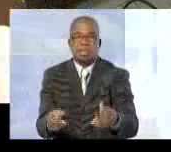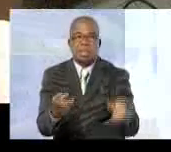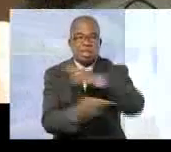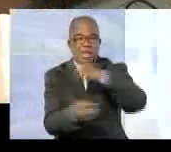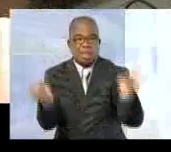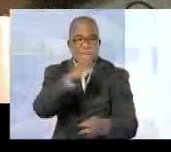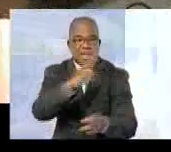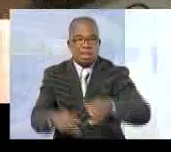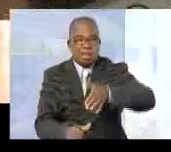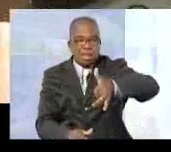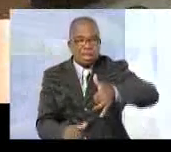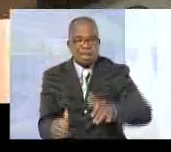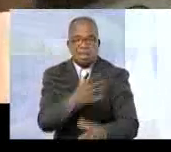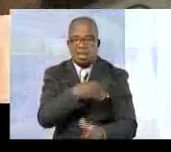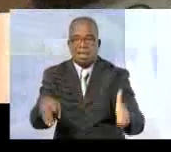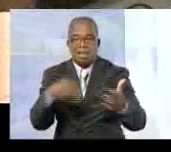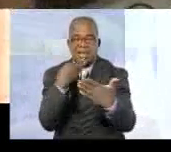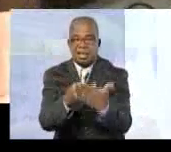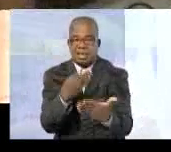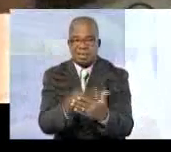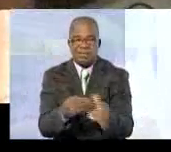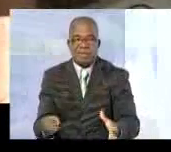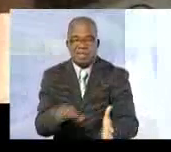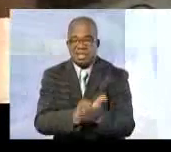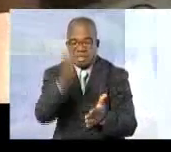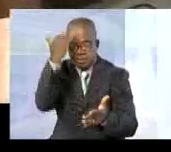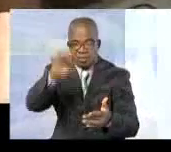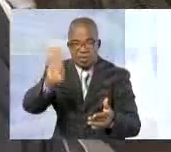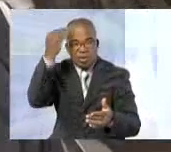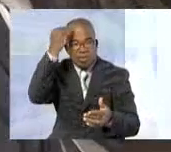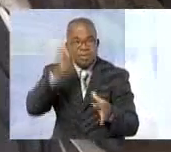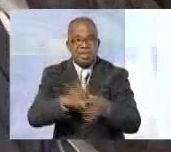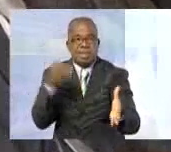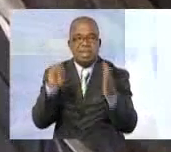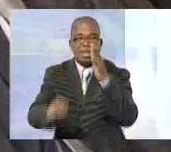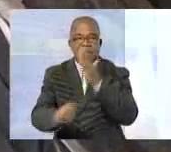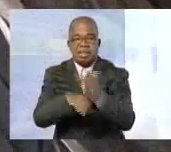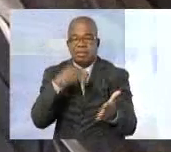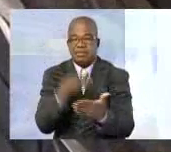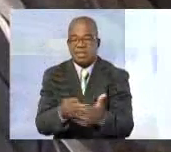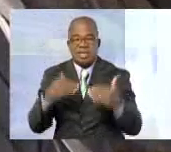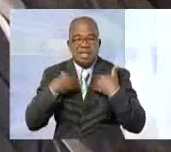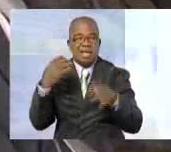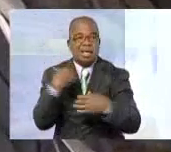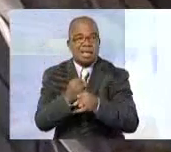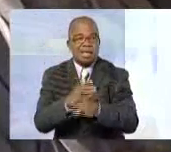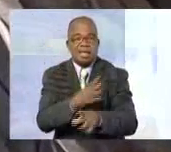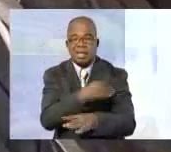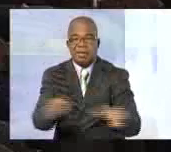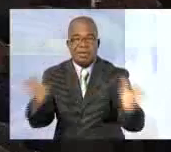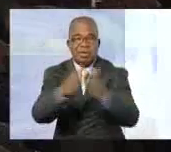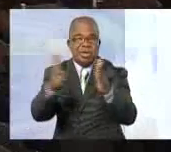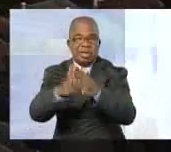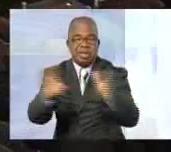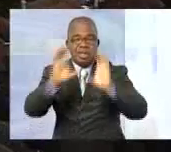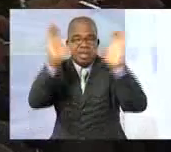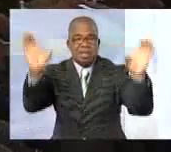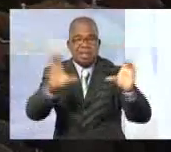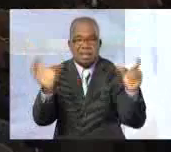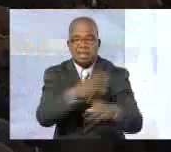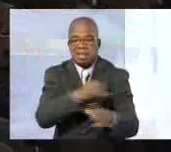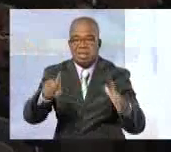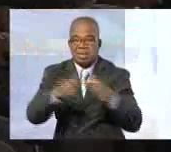prolongement de cette évaluation que le ministère de l'Économie et des Finances a initié ce jeudi matin à son cabinet la cérémonie de lancement